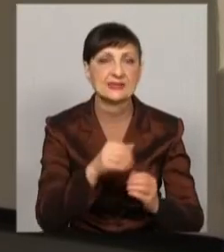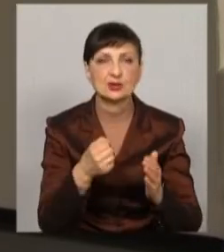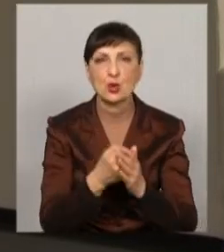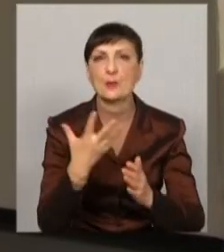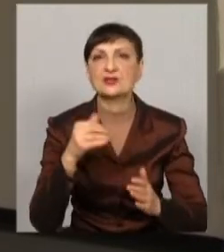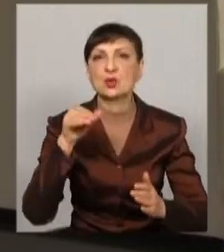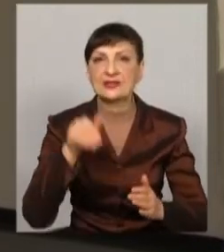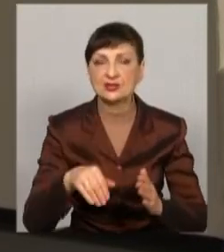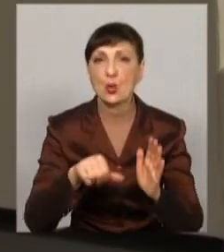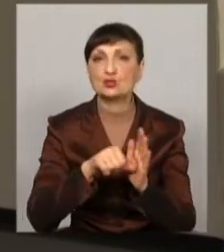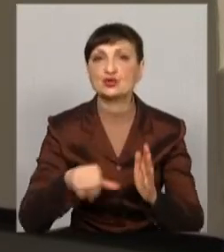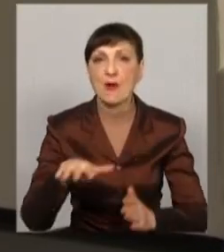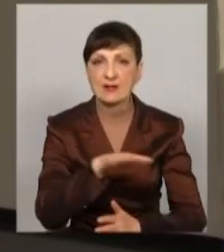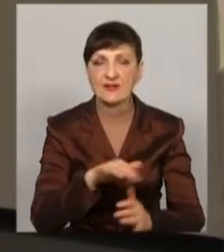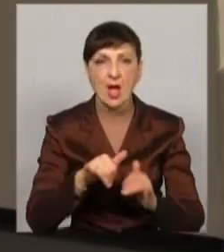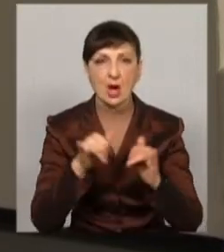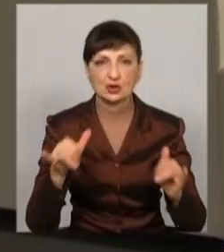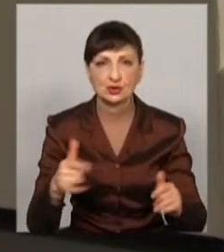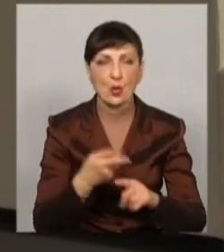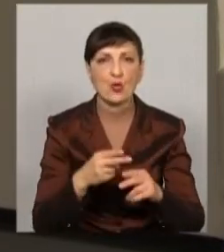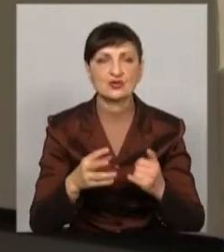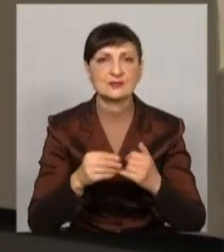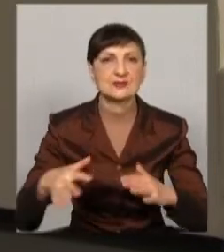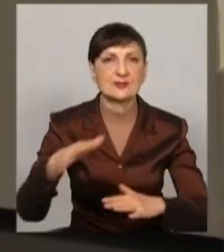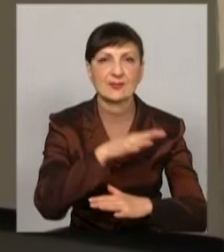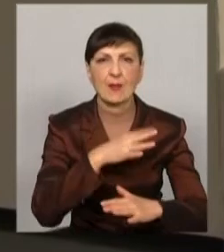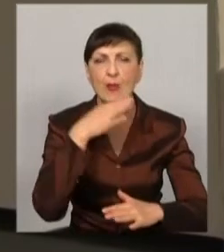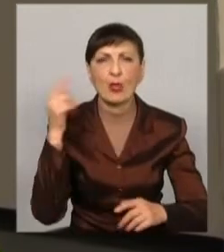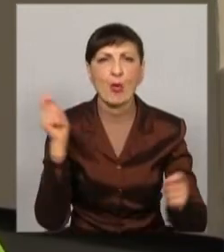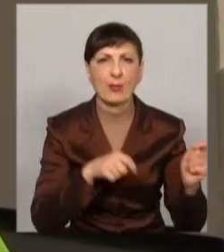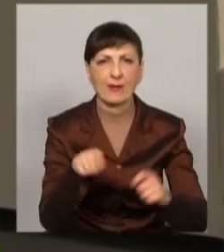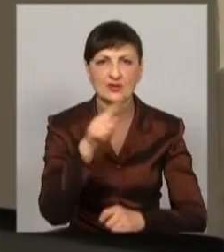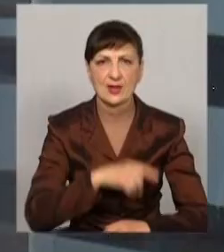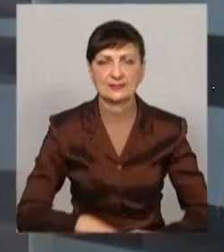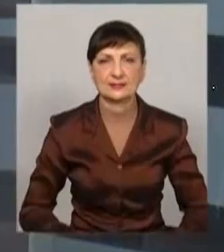тысяч участников расширился очень сильно географический охват аудитории.